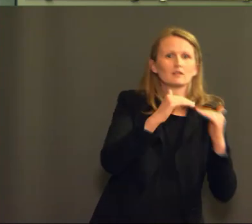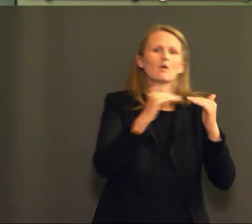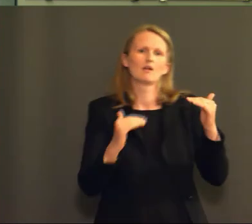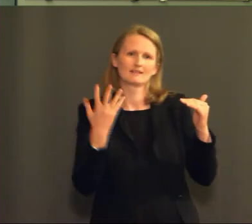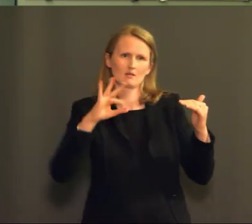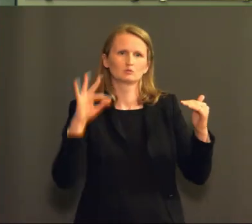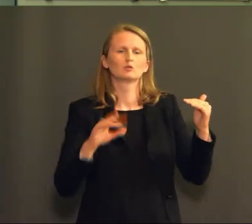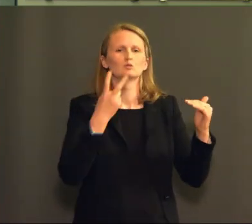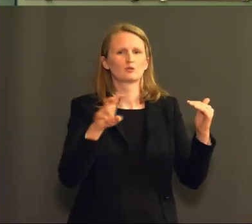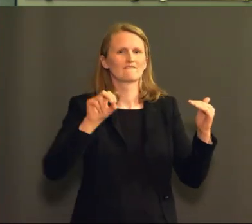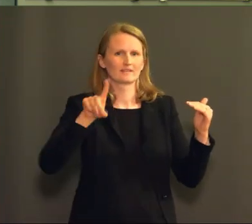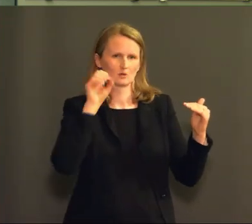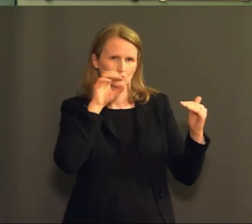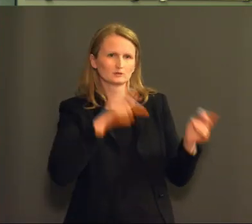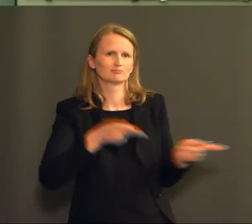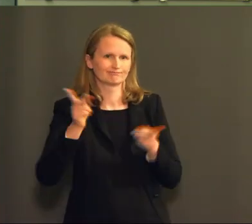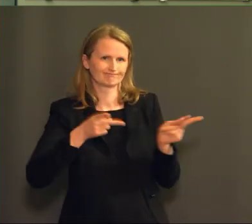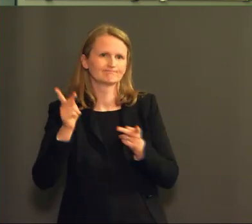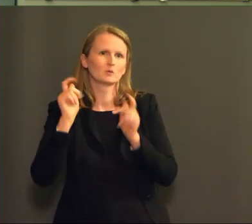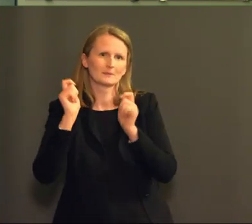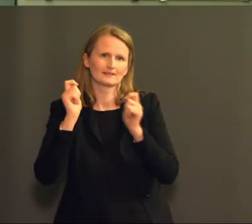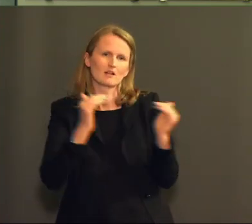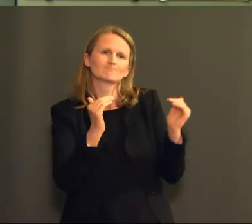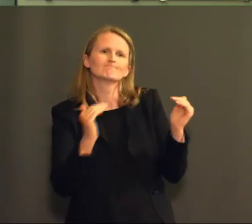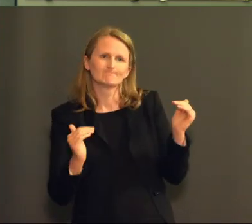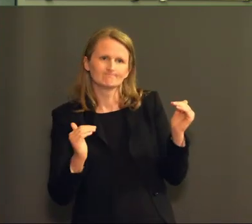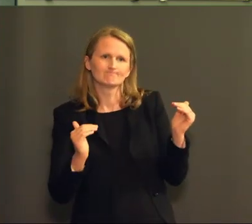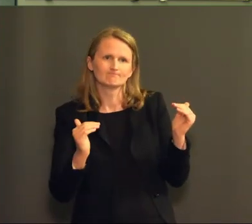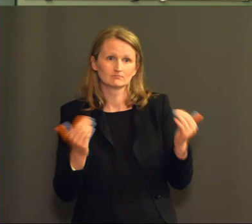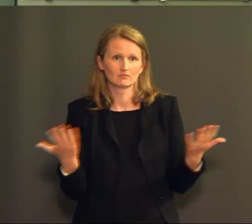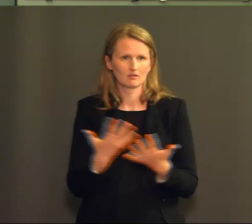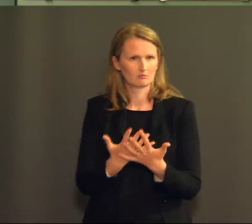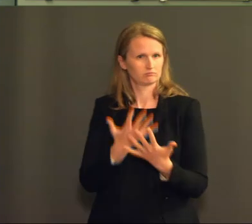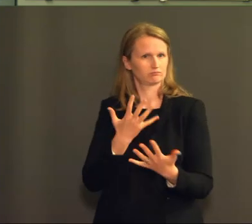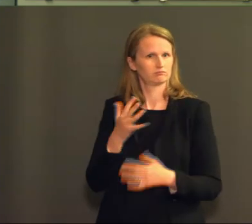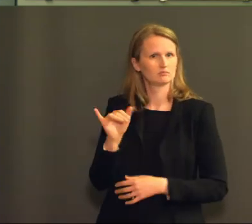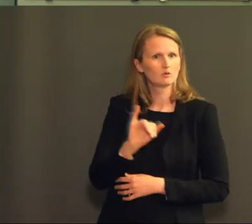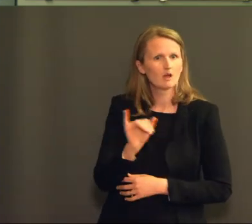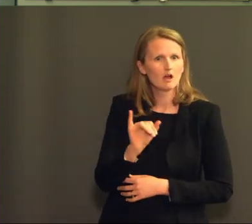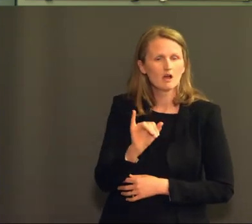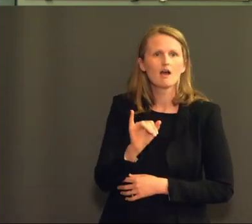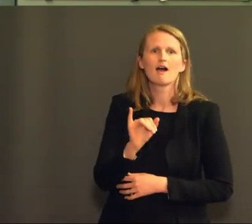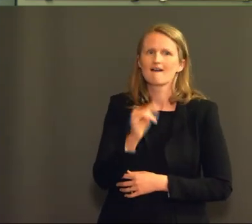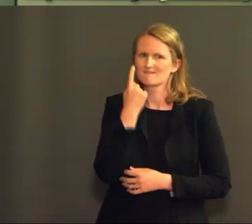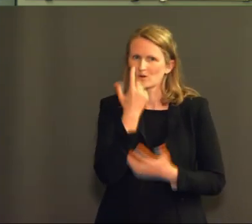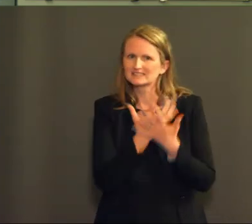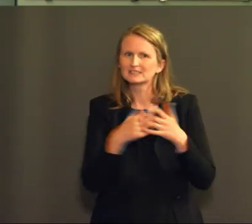des hôpitaux, connaît de ce fait une légère baisse, même si elle continue à flirter avec des niveaux